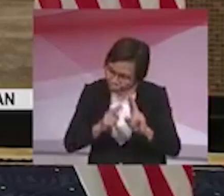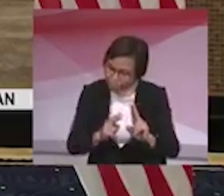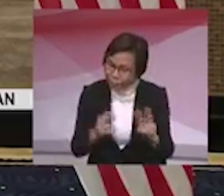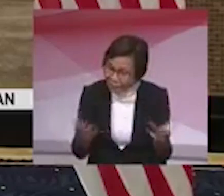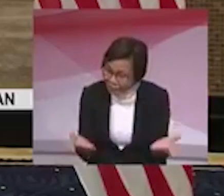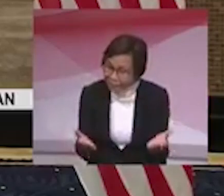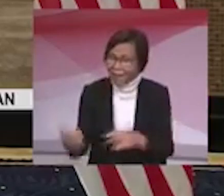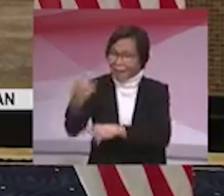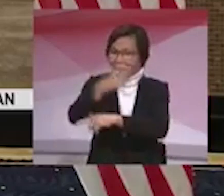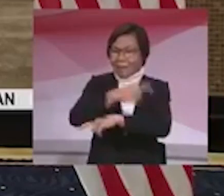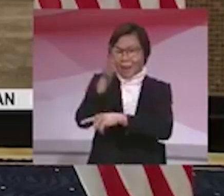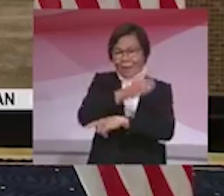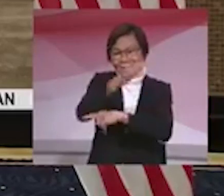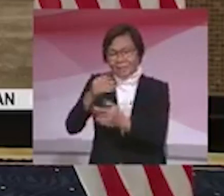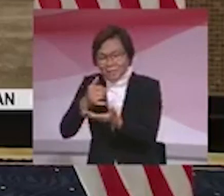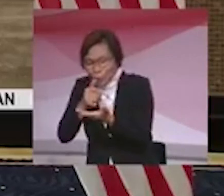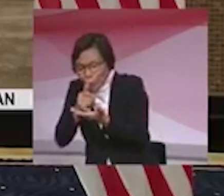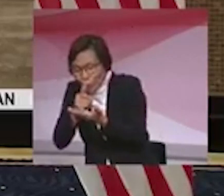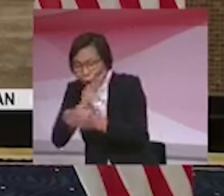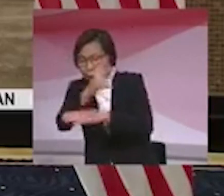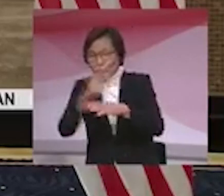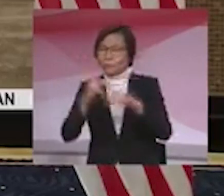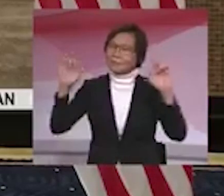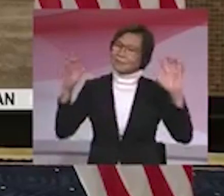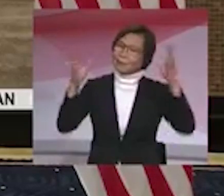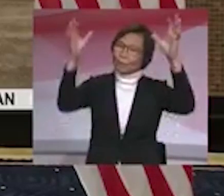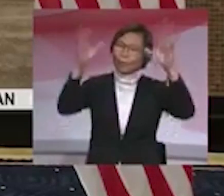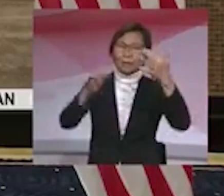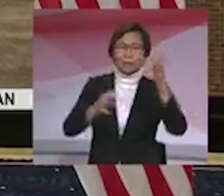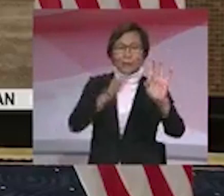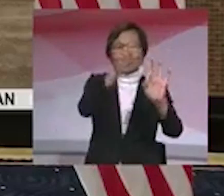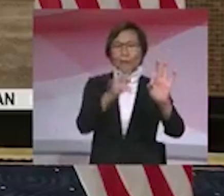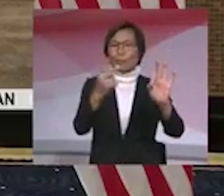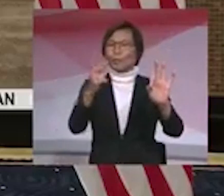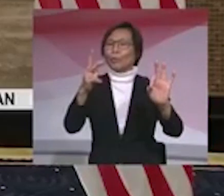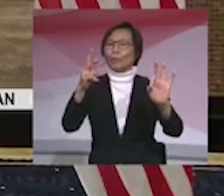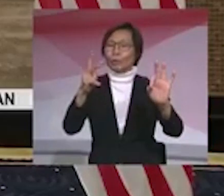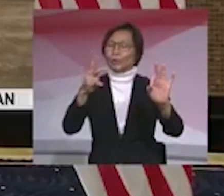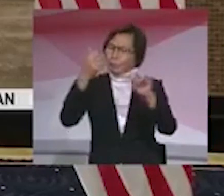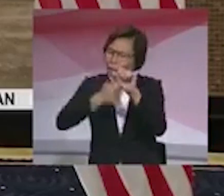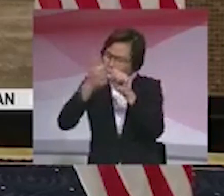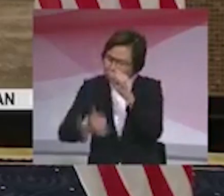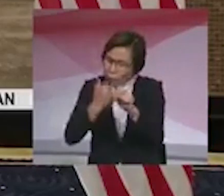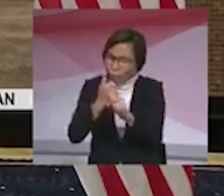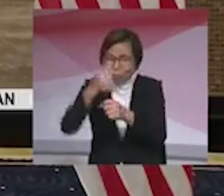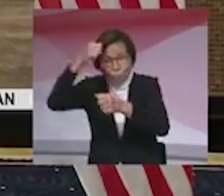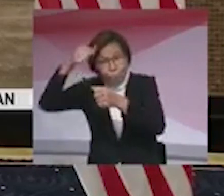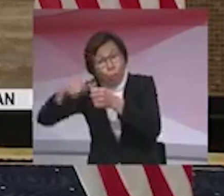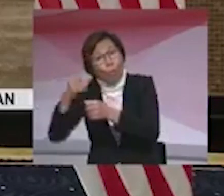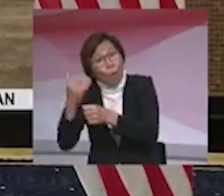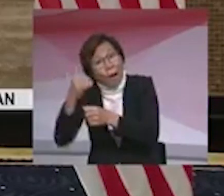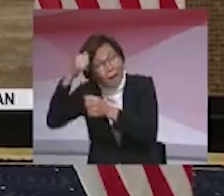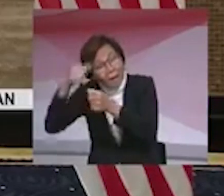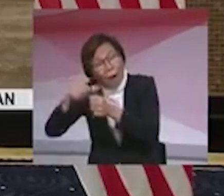Hai harian tidak ada kebangsaan disambut pada 19 Februari setiap tahun untuk mengingatkan